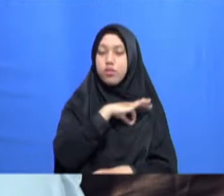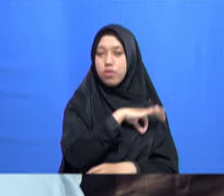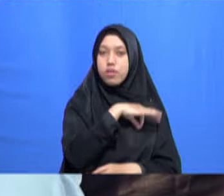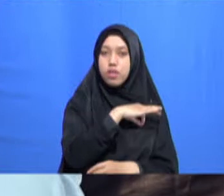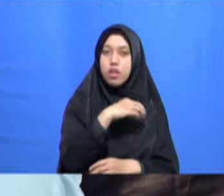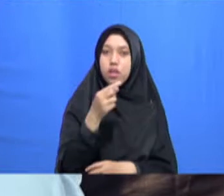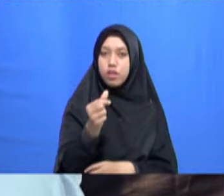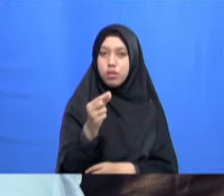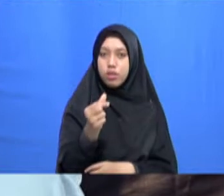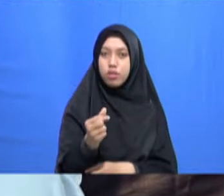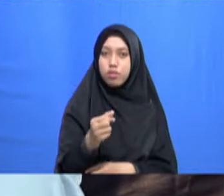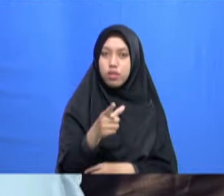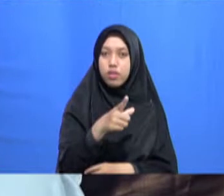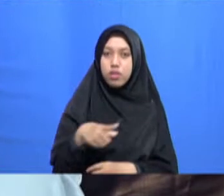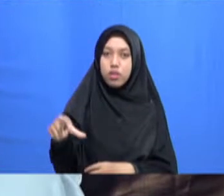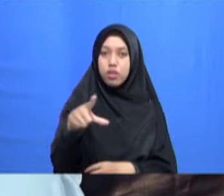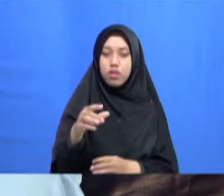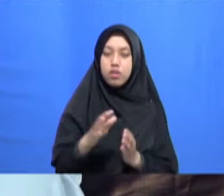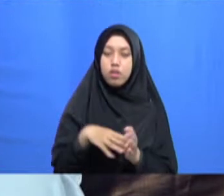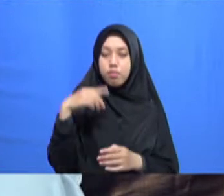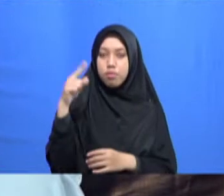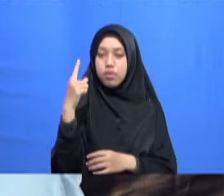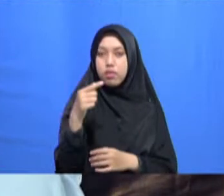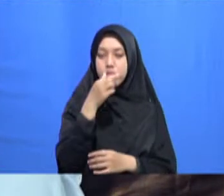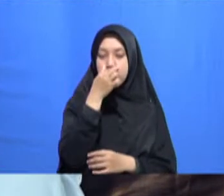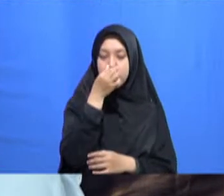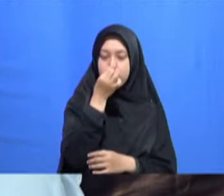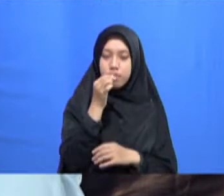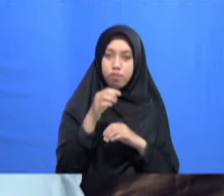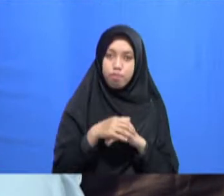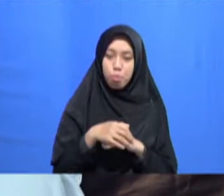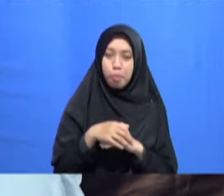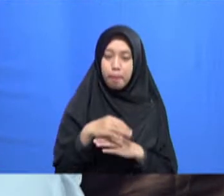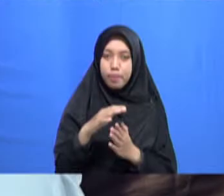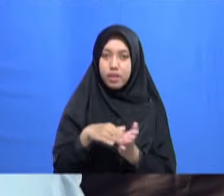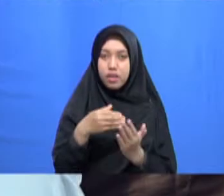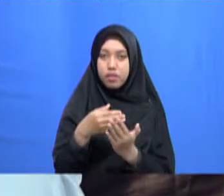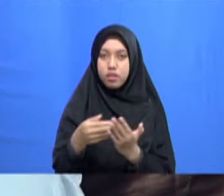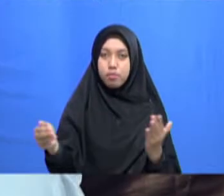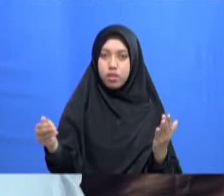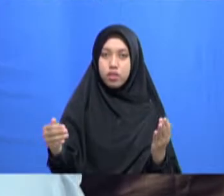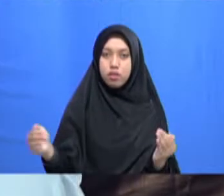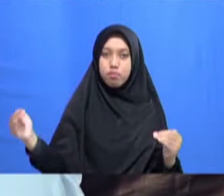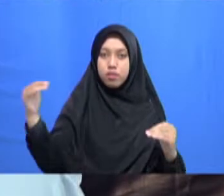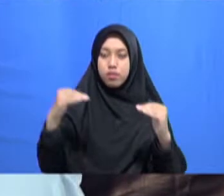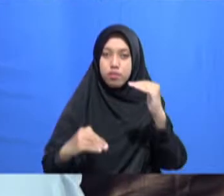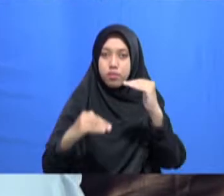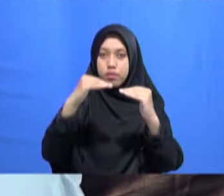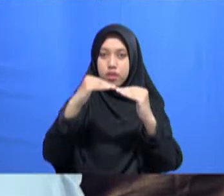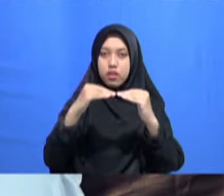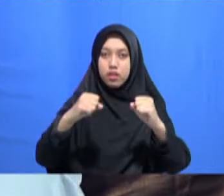ekonomi, lingkungan, dan pemerintahan, antara lain program sinergitas dan ketangguhan